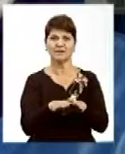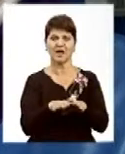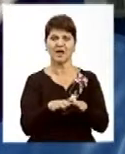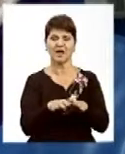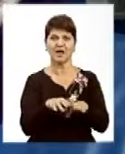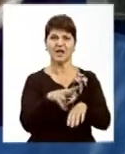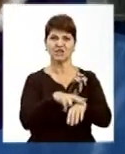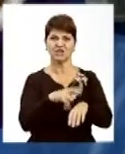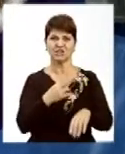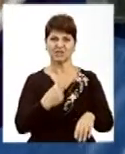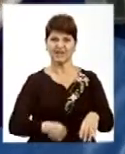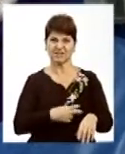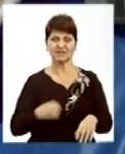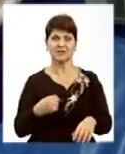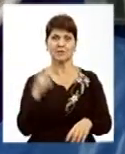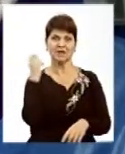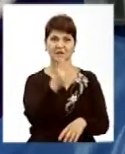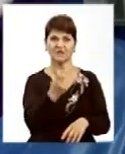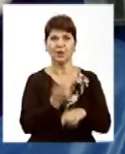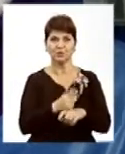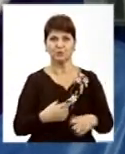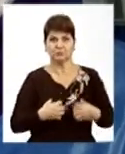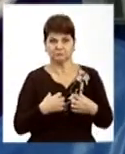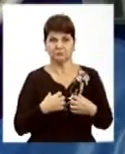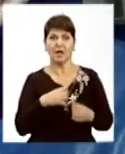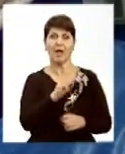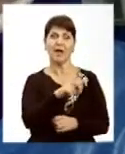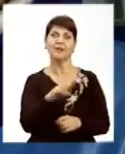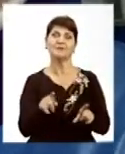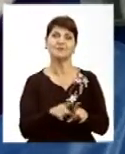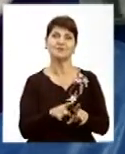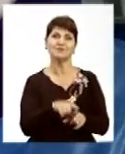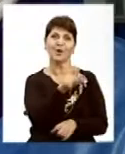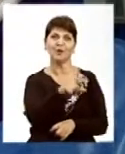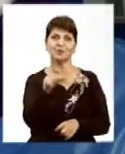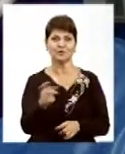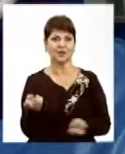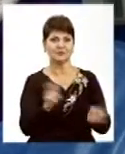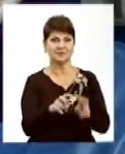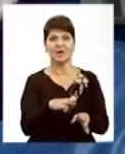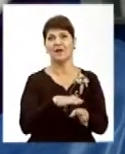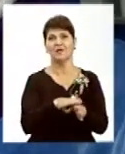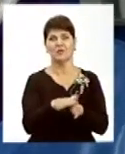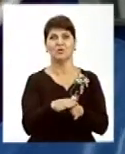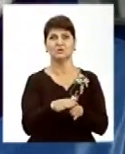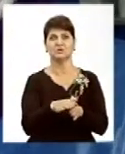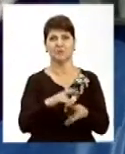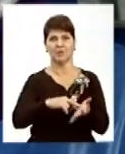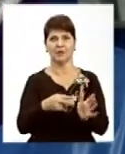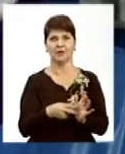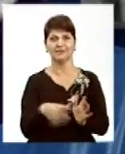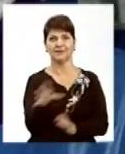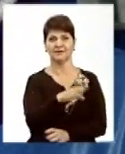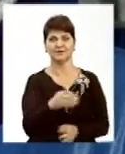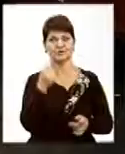швейцарськими трамваями, от, дуже лячно, так і страшно, але все одно людей заходить більше, ти виконуєш план і все